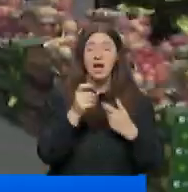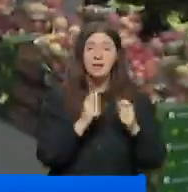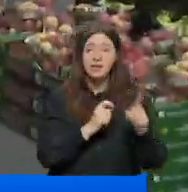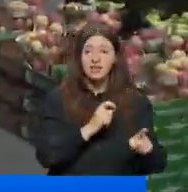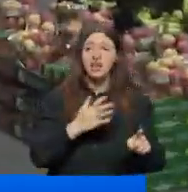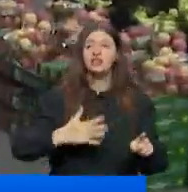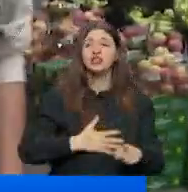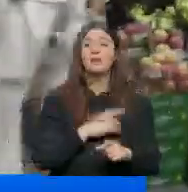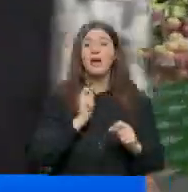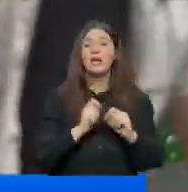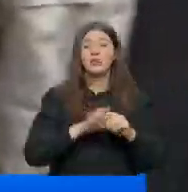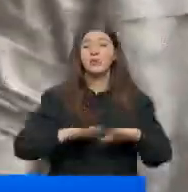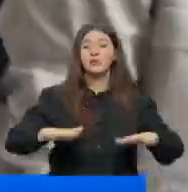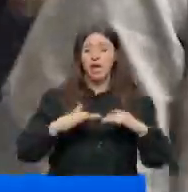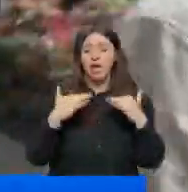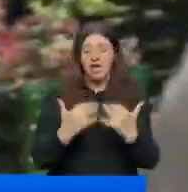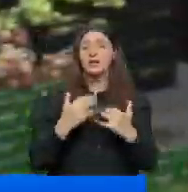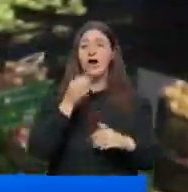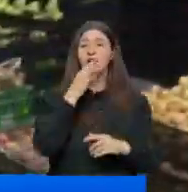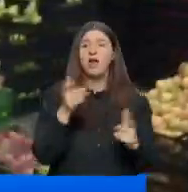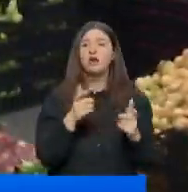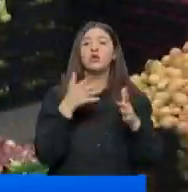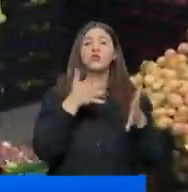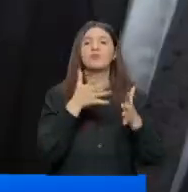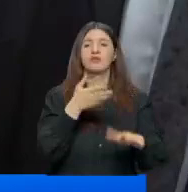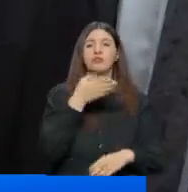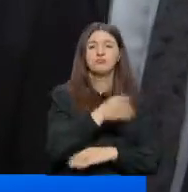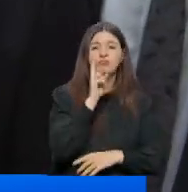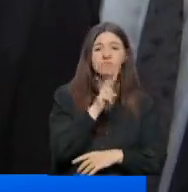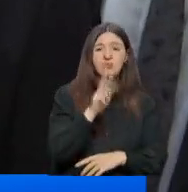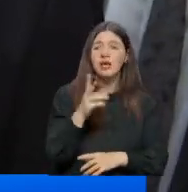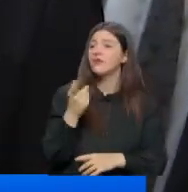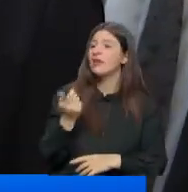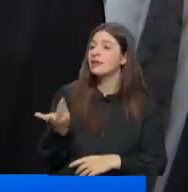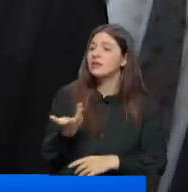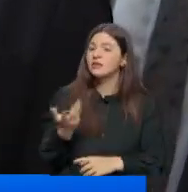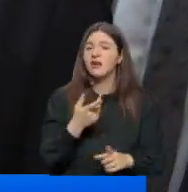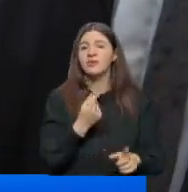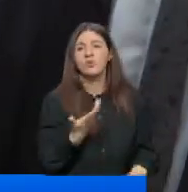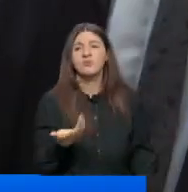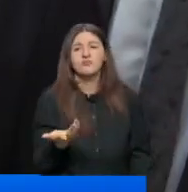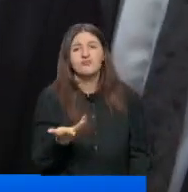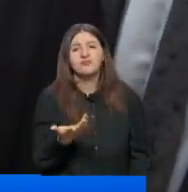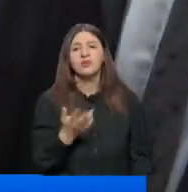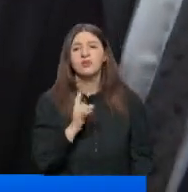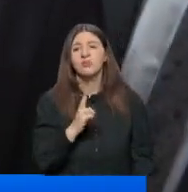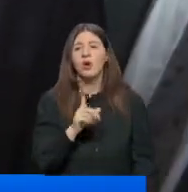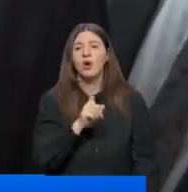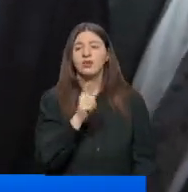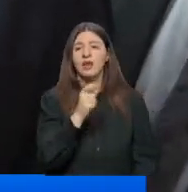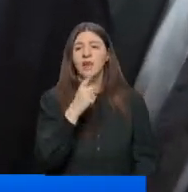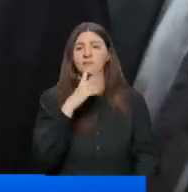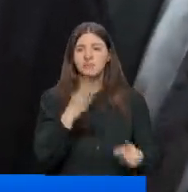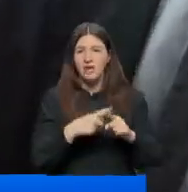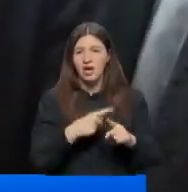getirirken CHP ekonomi masası heyeti de Ankara toptancı halindeydi. Nasıl fiyatlar? Fiyatlar abi normal abi 10 lira gibi